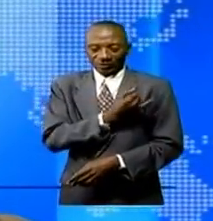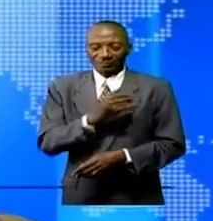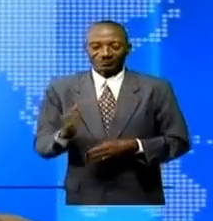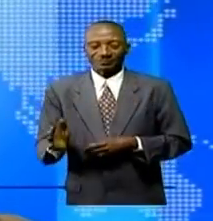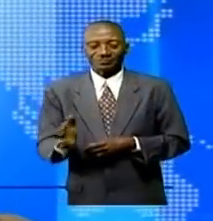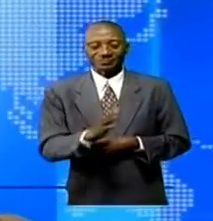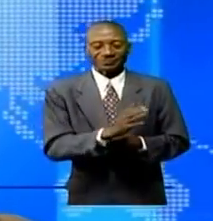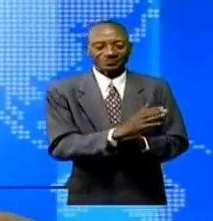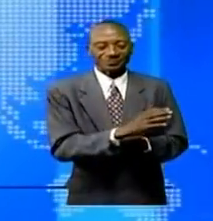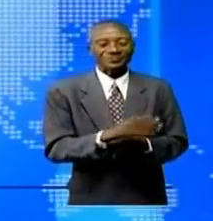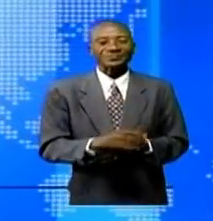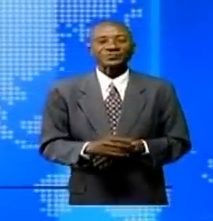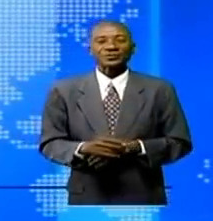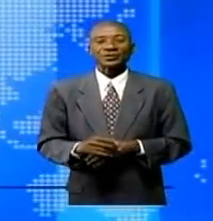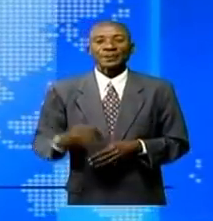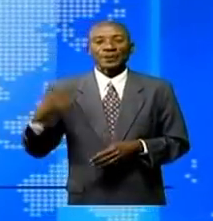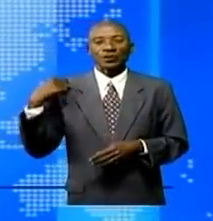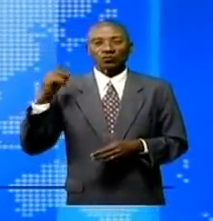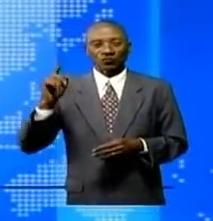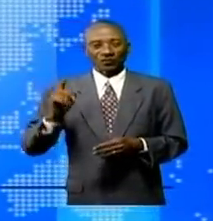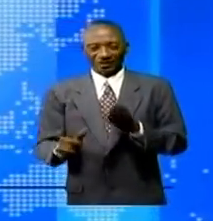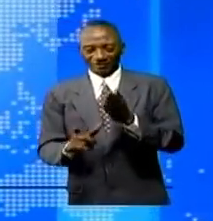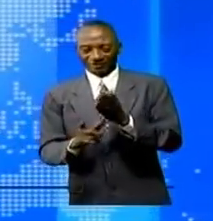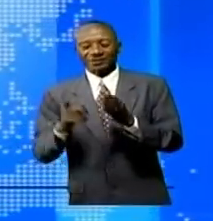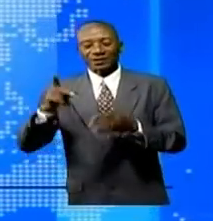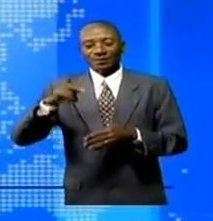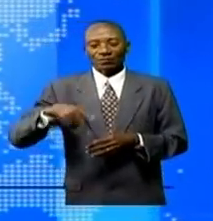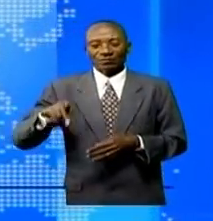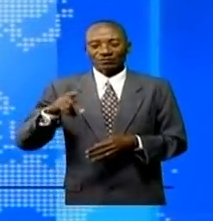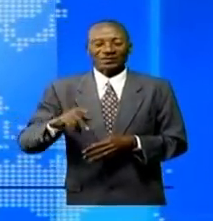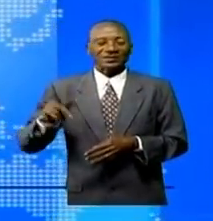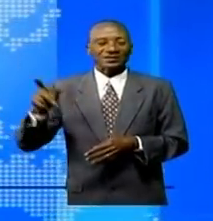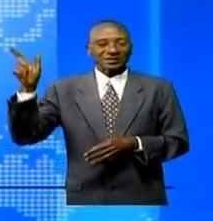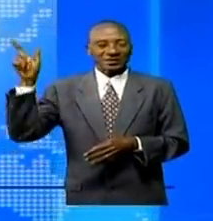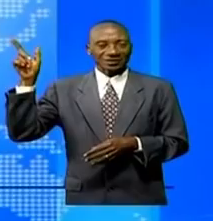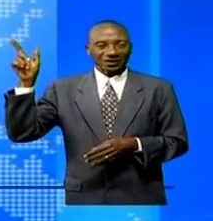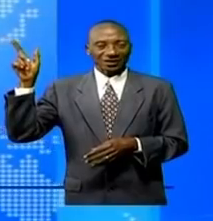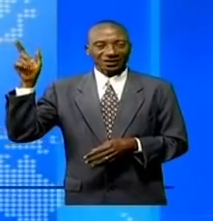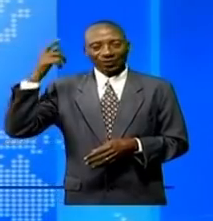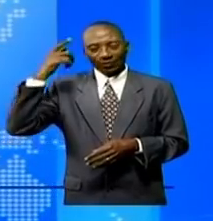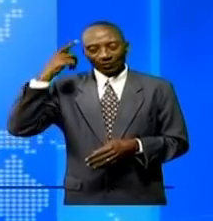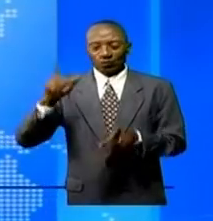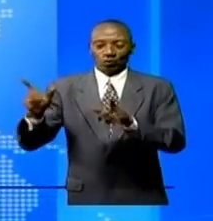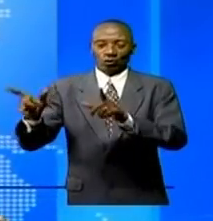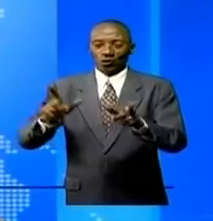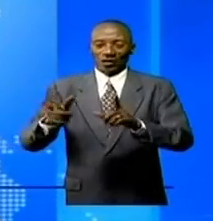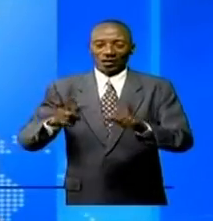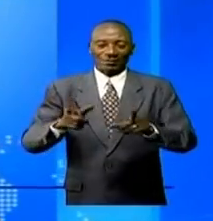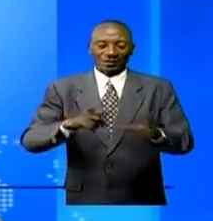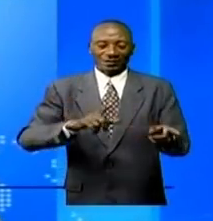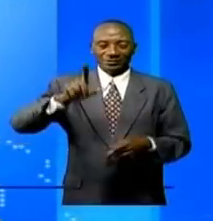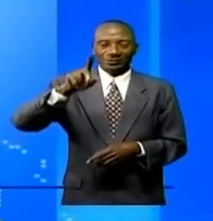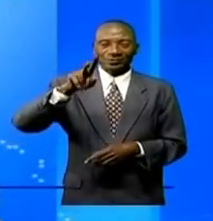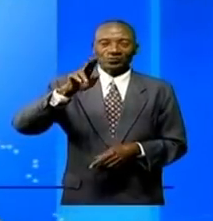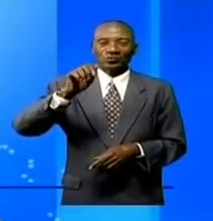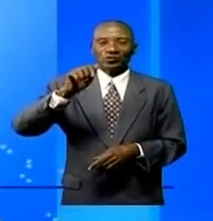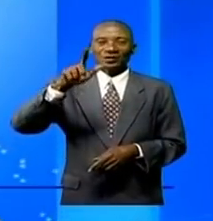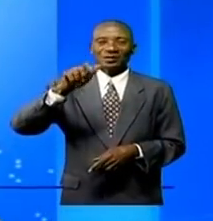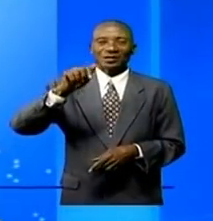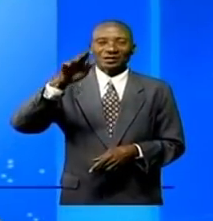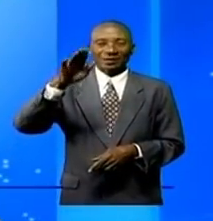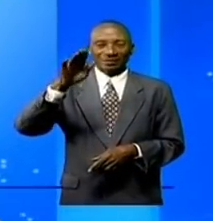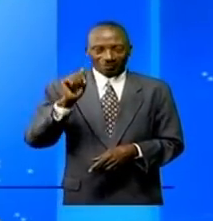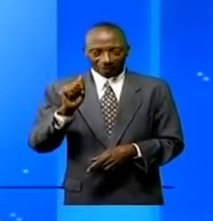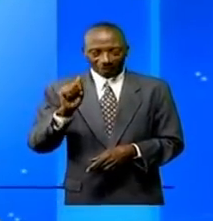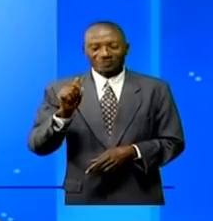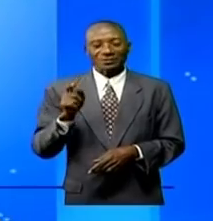intérimaire de la province du Lualaba a procédé à la remise des motos aux agents des affaires foncières, urbanisme et habitat. Le gouverneur intérimaire